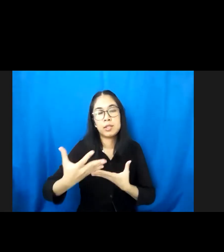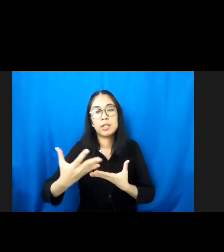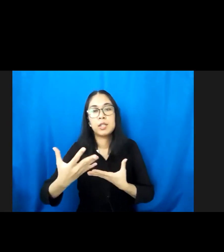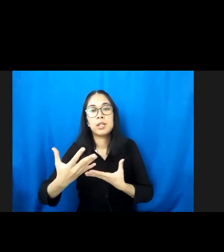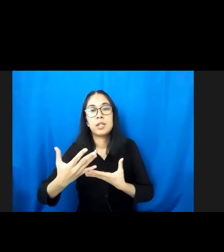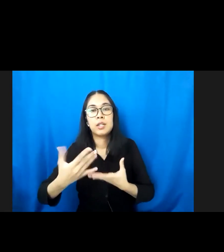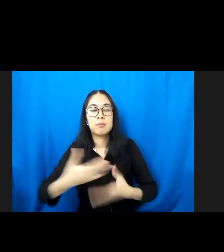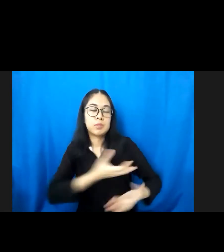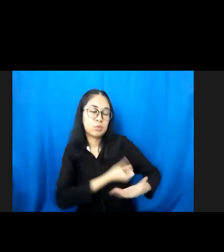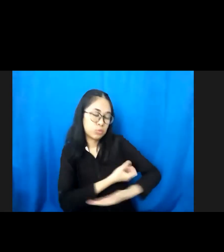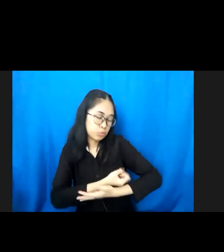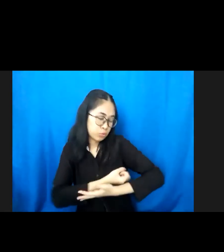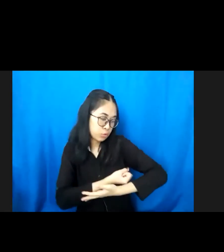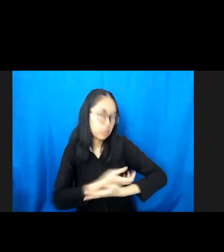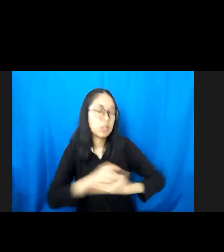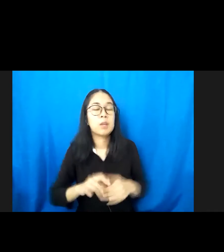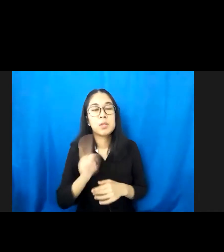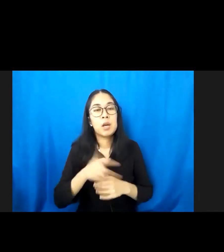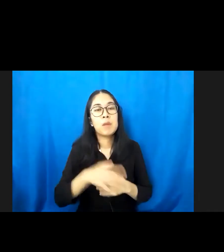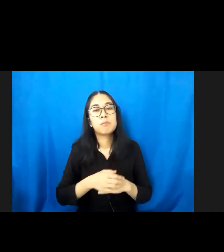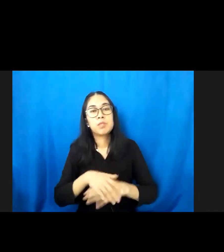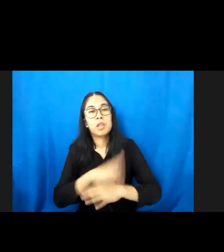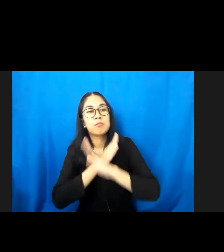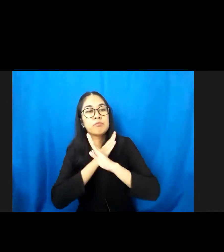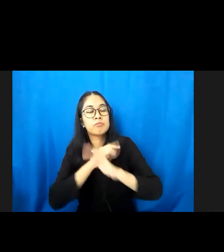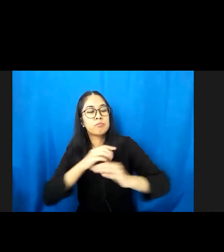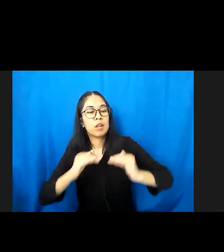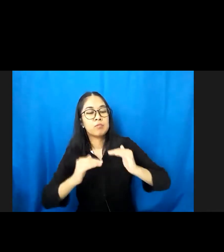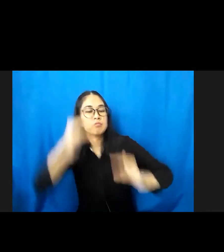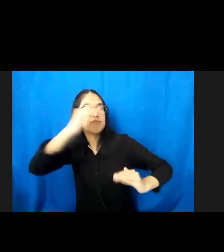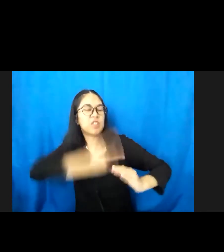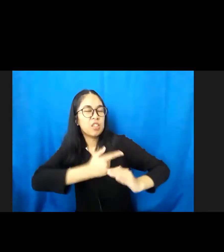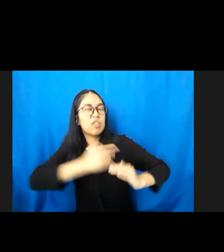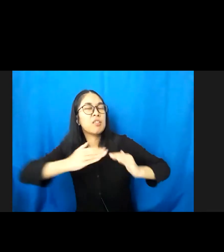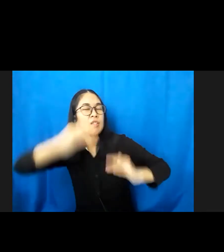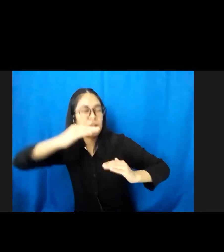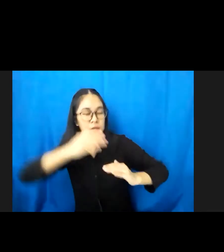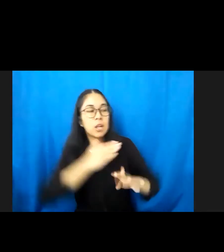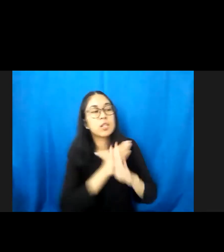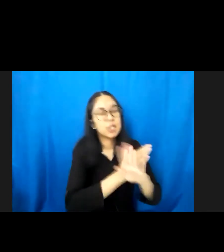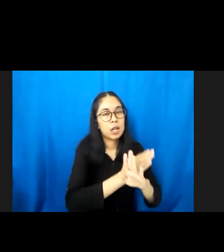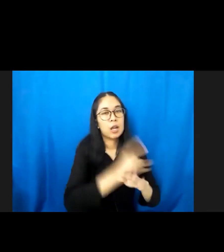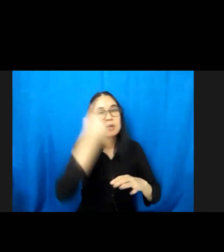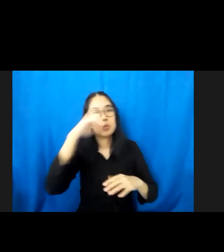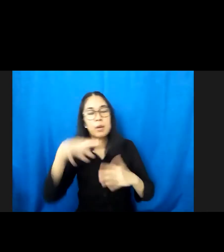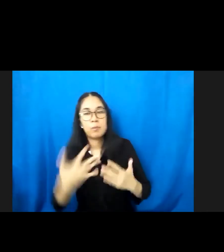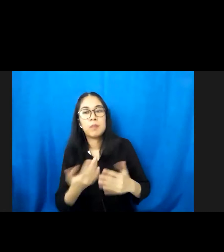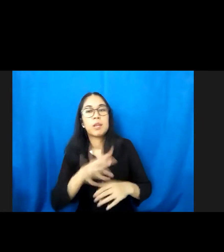ini bisa mencegah stunting gitu ya, dan kemudian berkontribusi pada 1000 hari pertama kehidupan